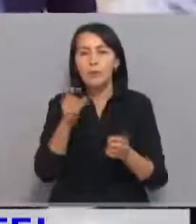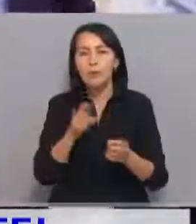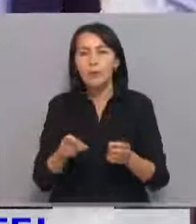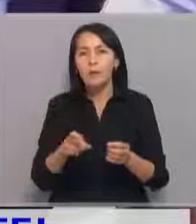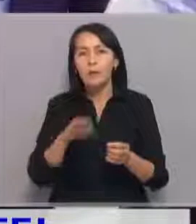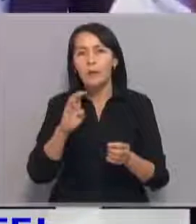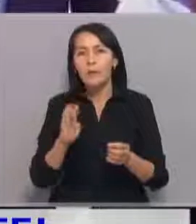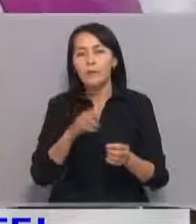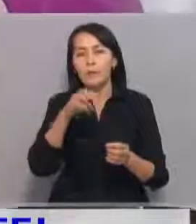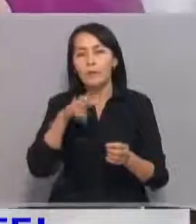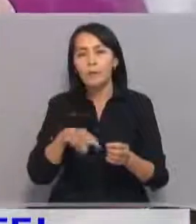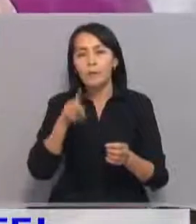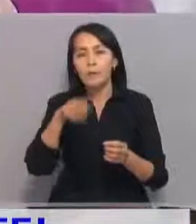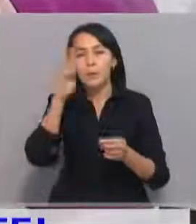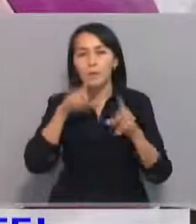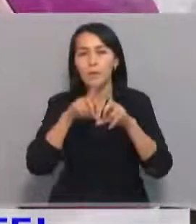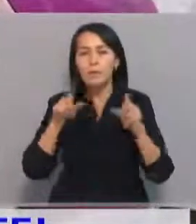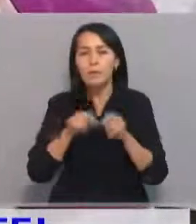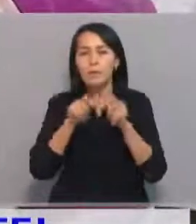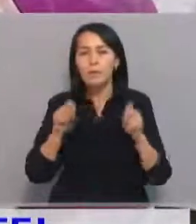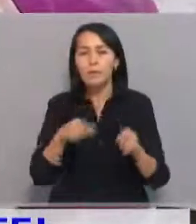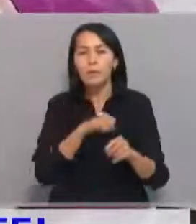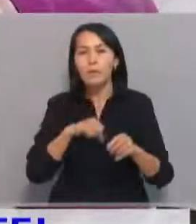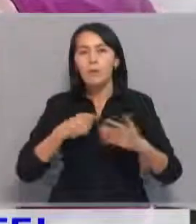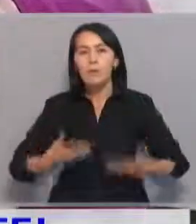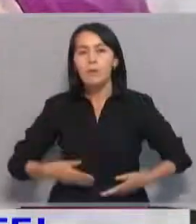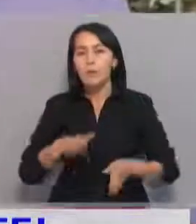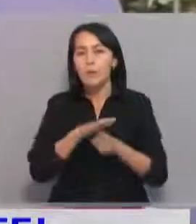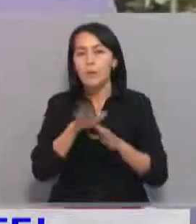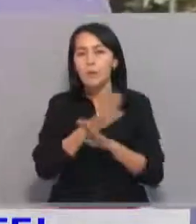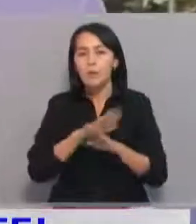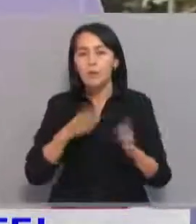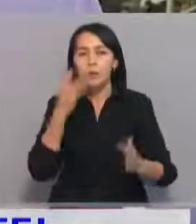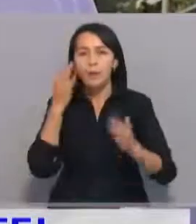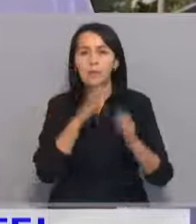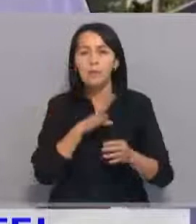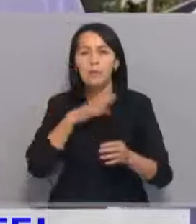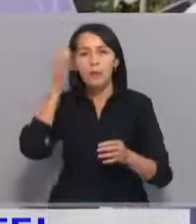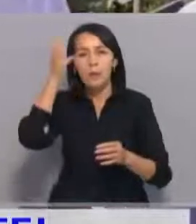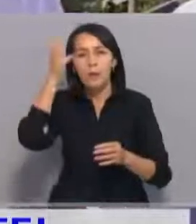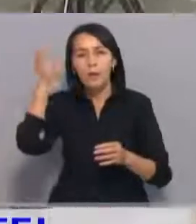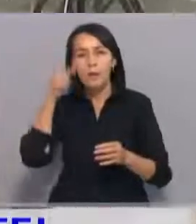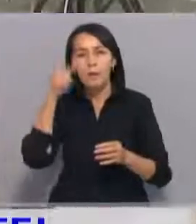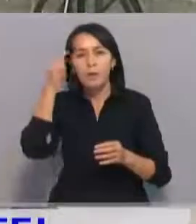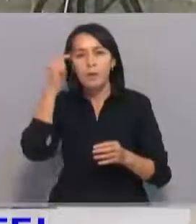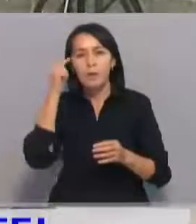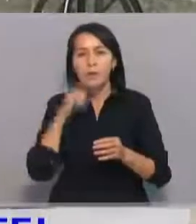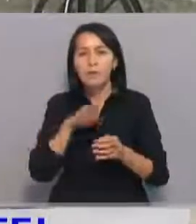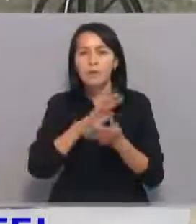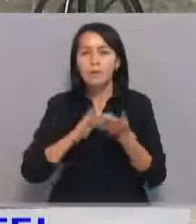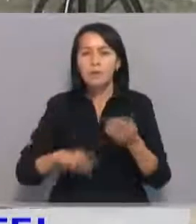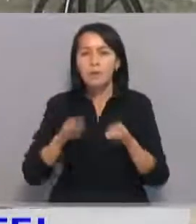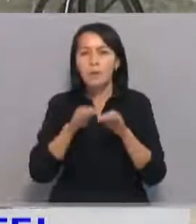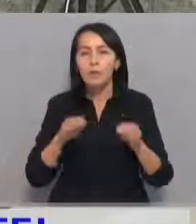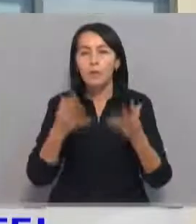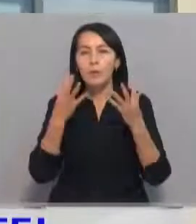Академик Әбдімұса Мұратұлының мектеп ашу көз тірісінде орындалмай кеткен арман еді. Ғалымның жолын қуып, ата кәсіпті жалғаған